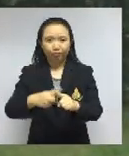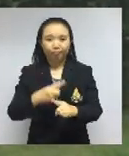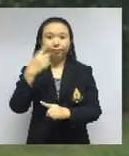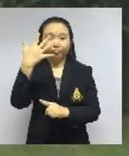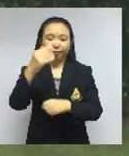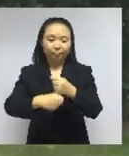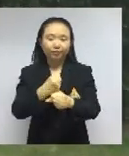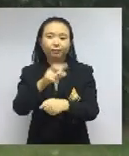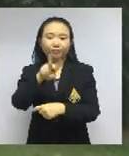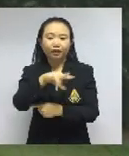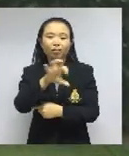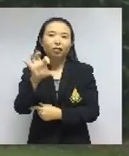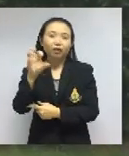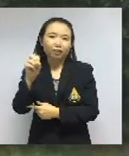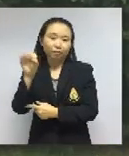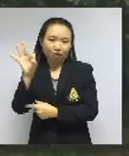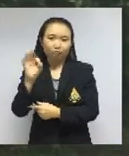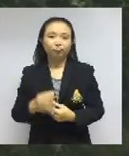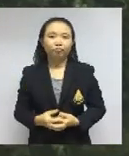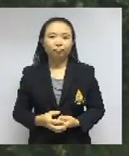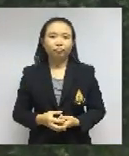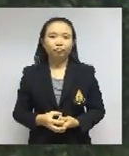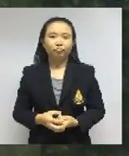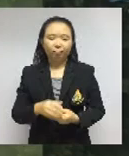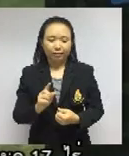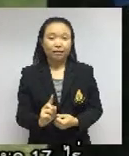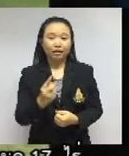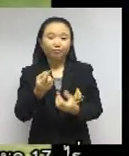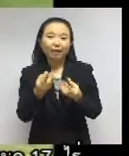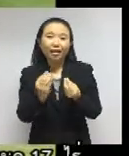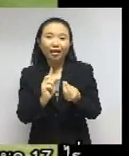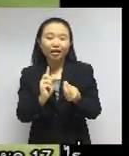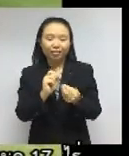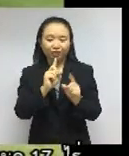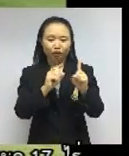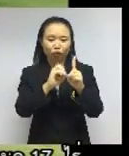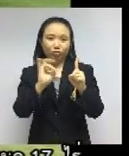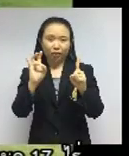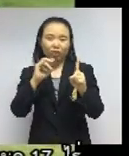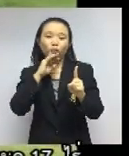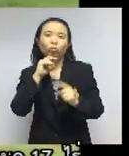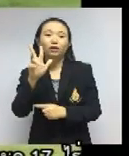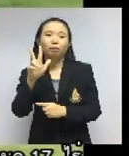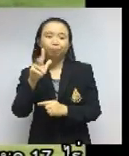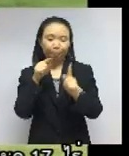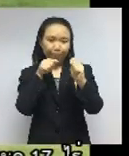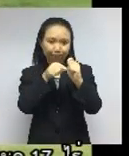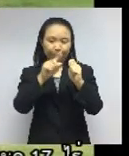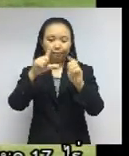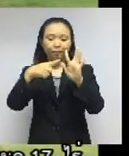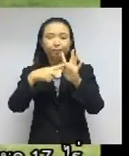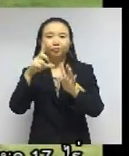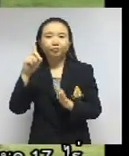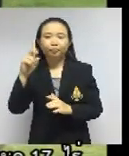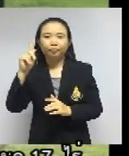ฤษภาคมพุทธศักราช2539ตั้งอยู่เลขที่107หมู่3ตำบล